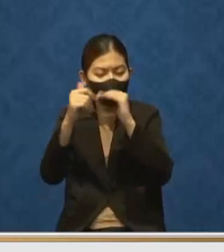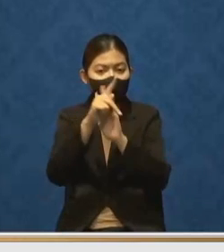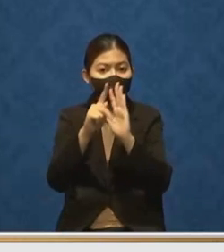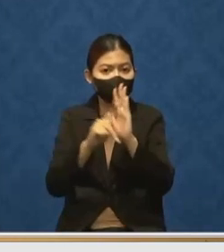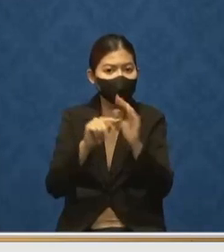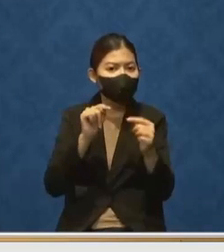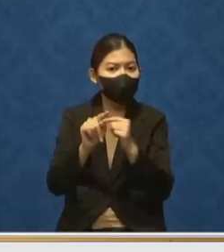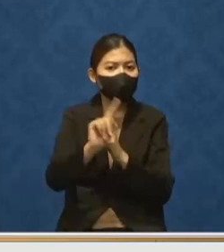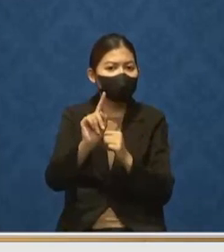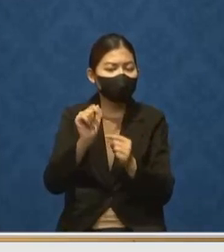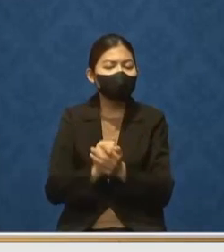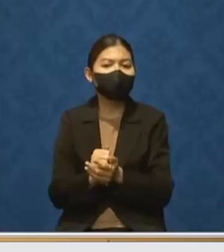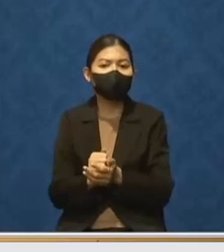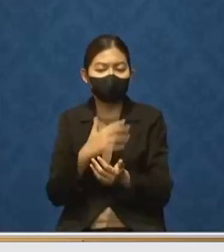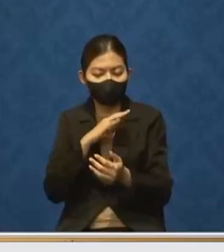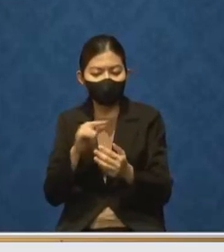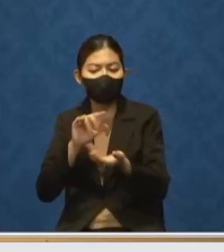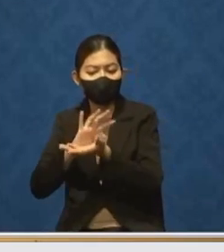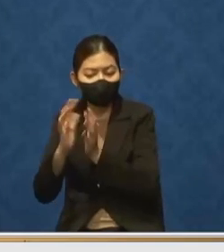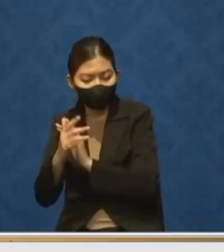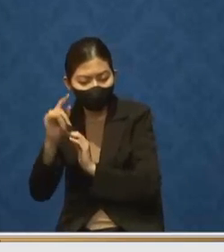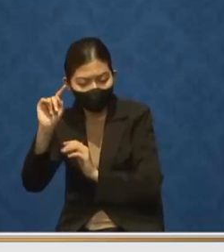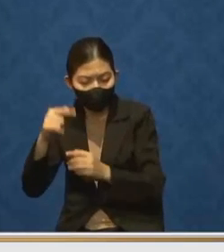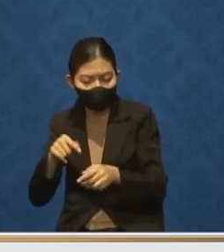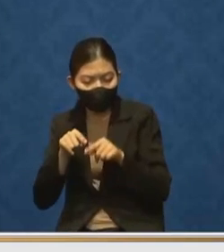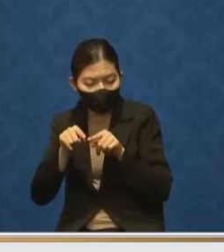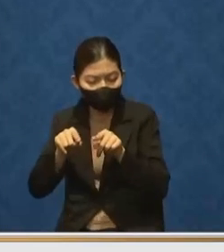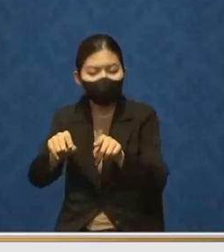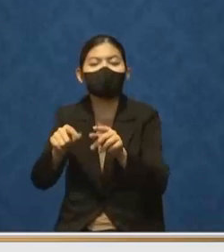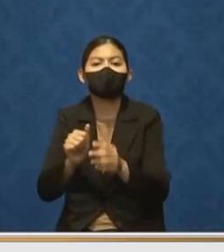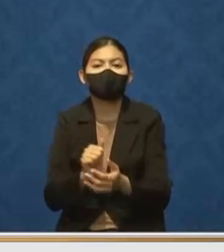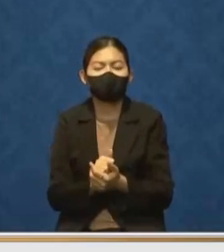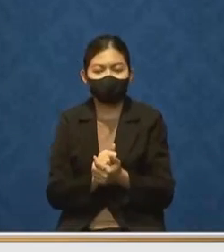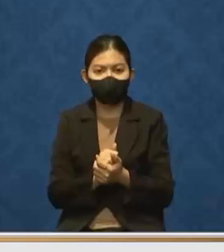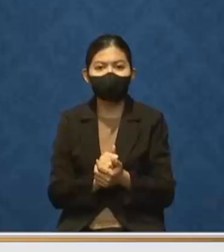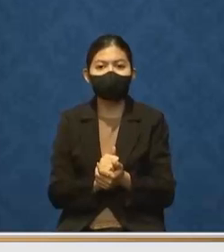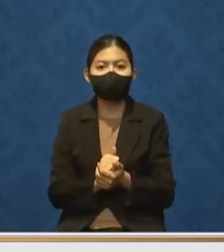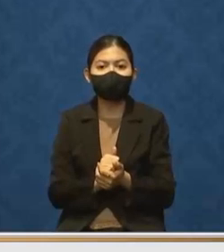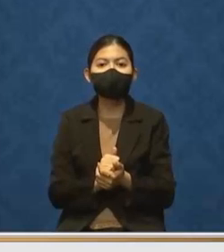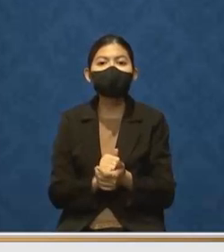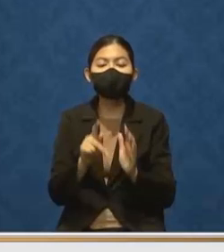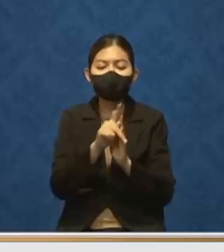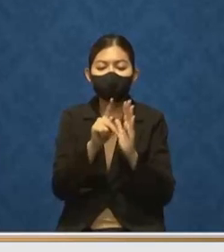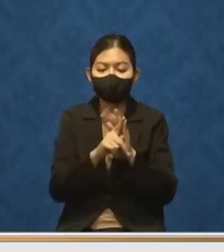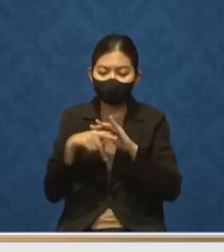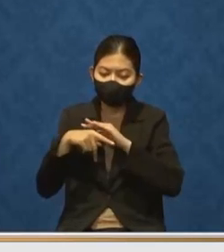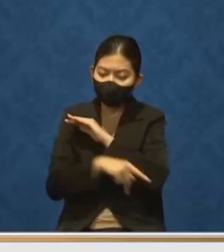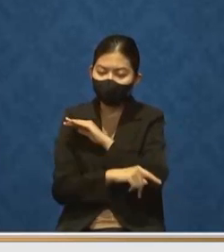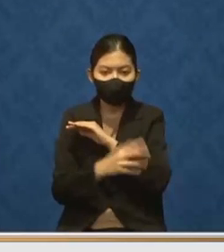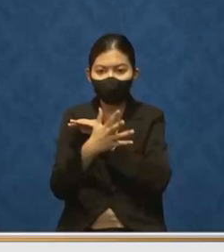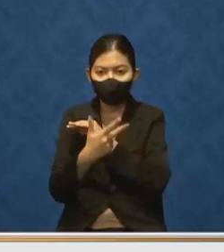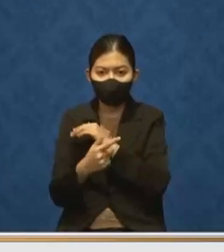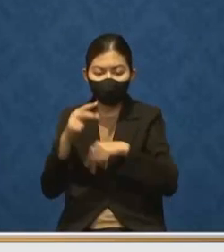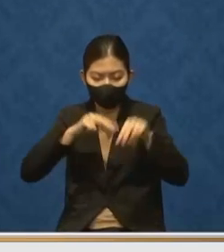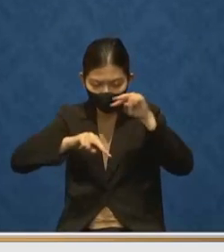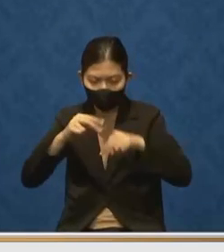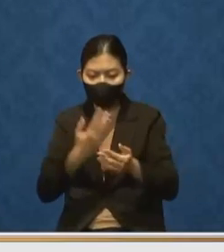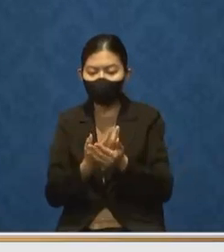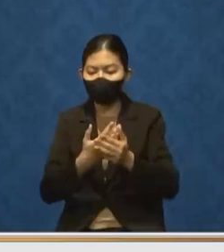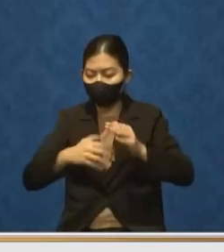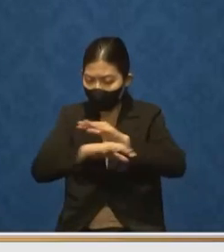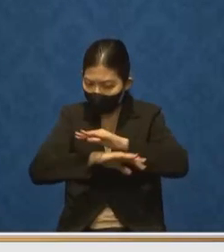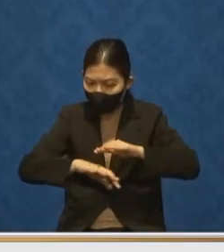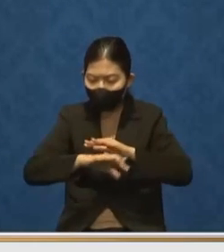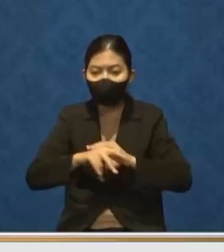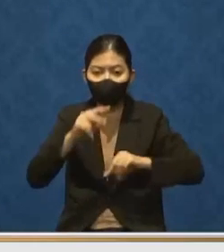ๆสอดคล้องกับการเปลี่ยนแปลงและการพัฒนาตลอดจนการบังคับใช้กฎหมายให้เป็นไปด้วยความโปร่งใสและมีประสิทธิภาพโดยมีการนำ